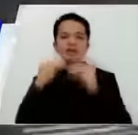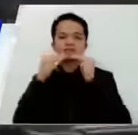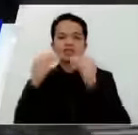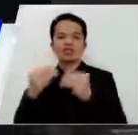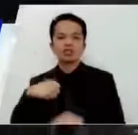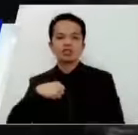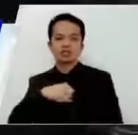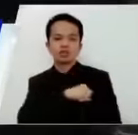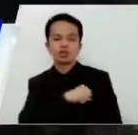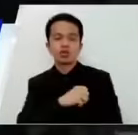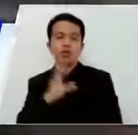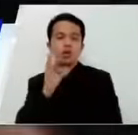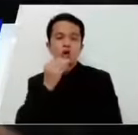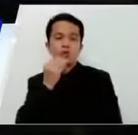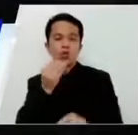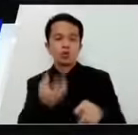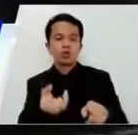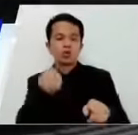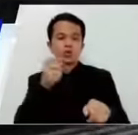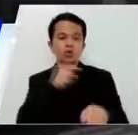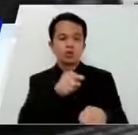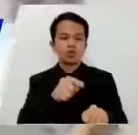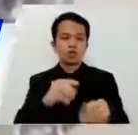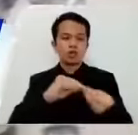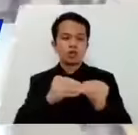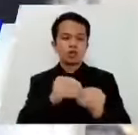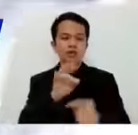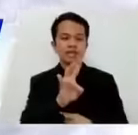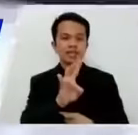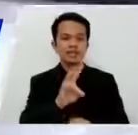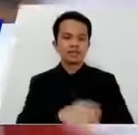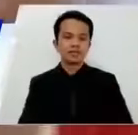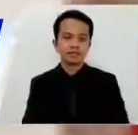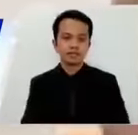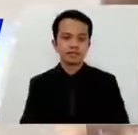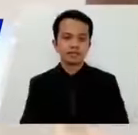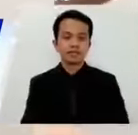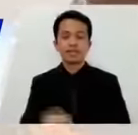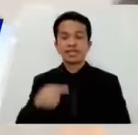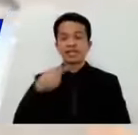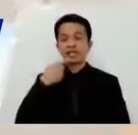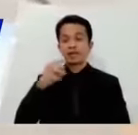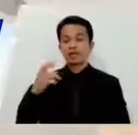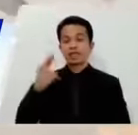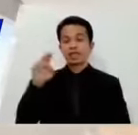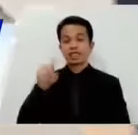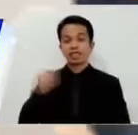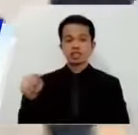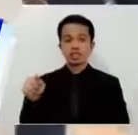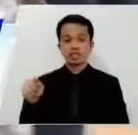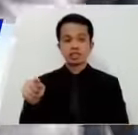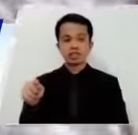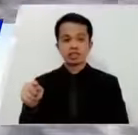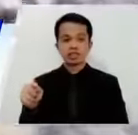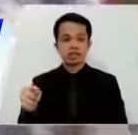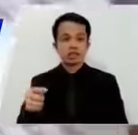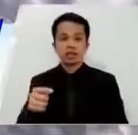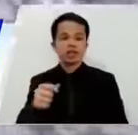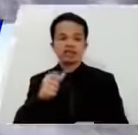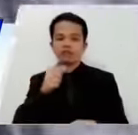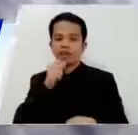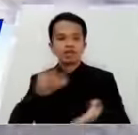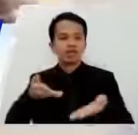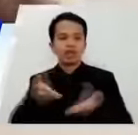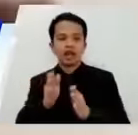kanino naka-issue ang plakang 7 ng sasakyan. Sabi ni Senador Cheese Escudero, hindi otorisado ang paggamit